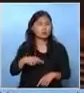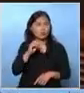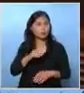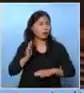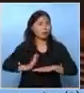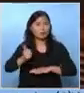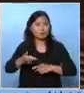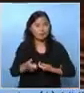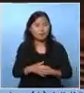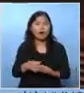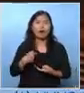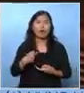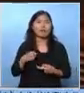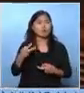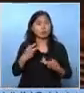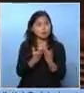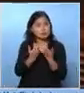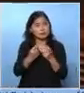人落嚟支持一下，聽一下佢咯。